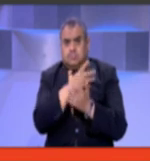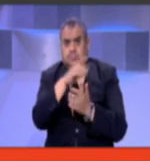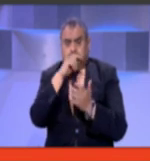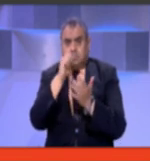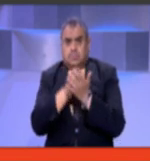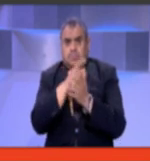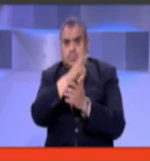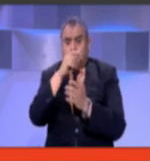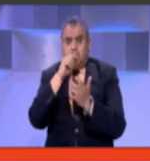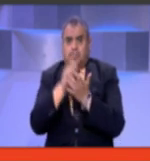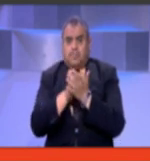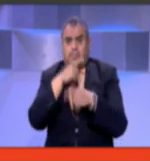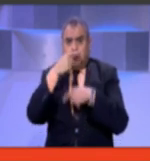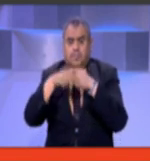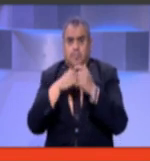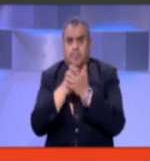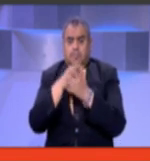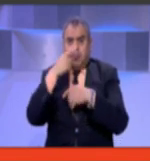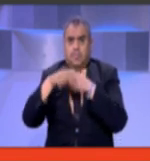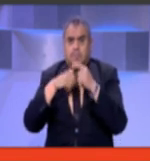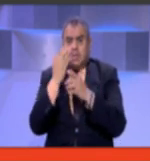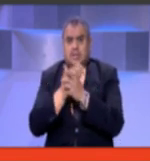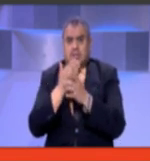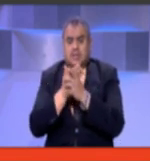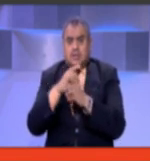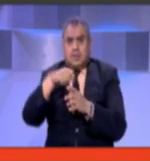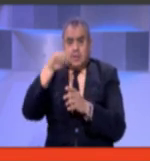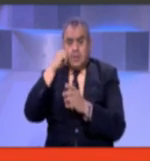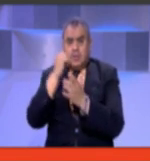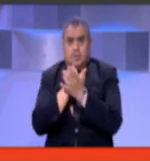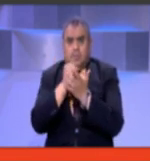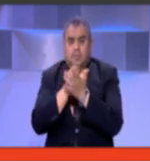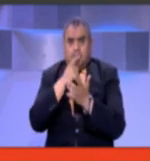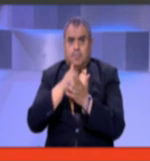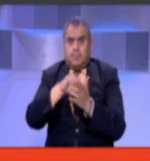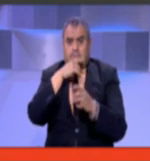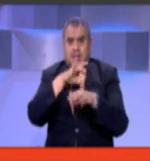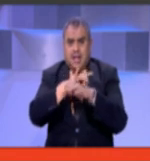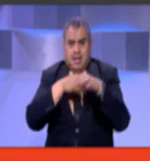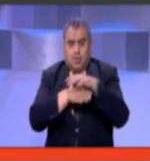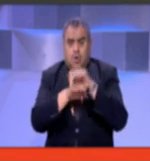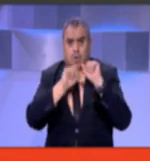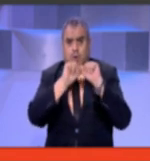موجودة، وده يمكن السبب الرئيسي ان هما لسه محتجزيني.